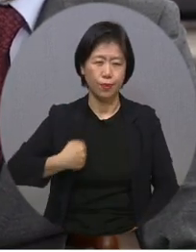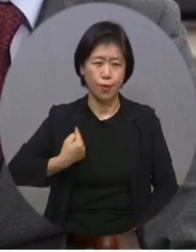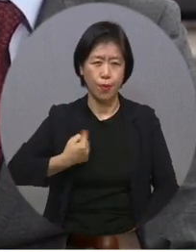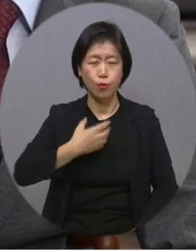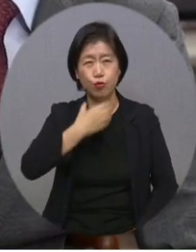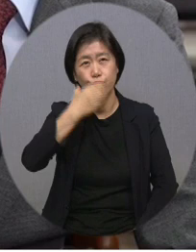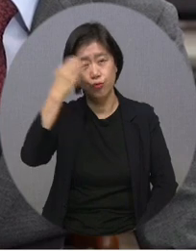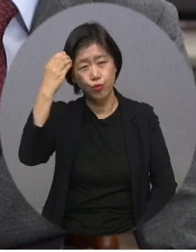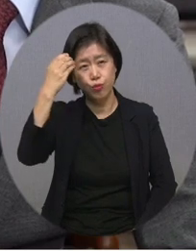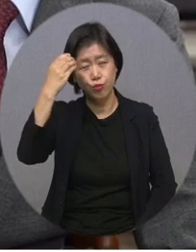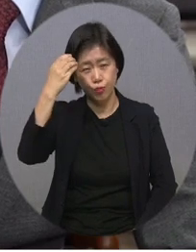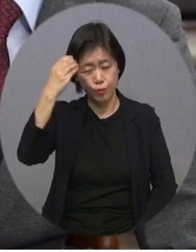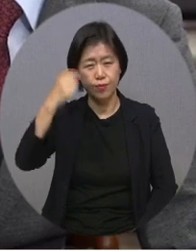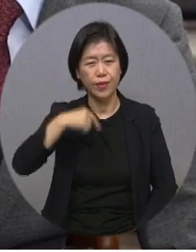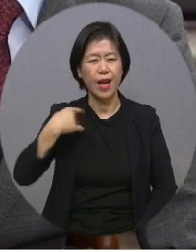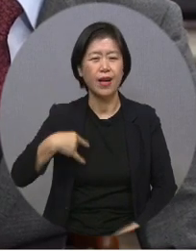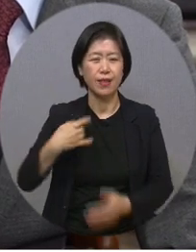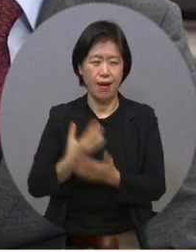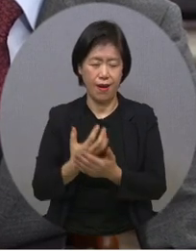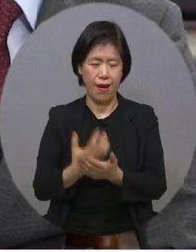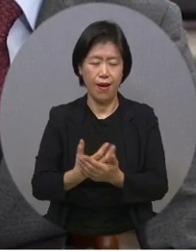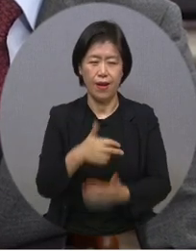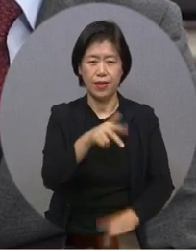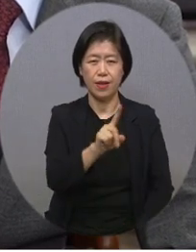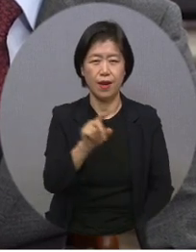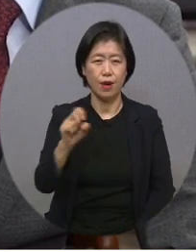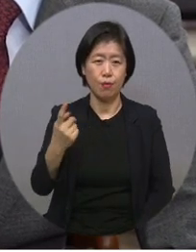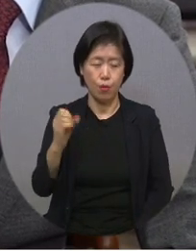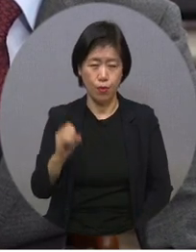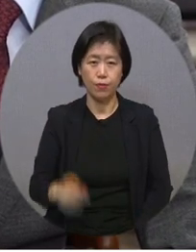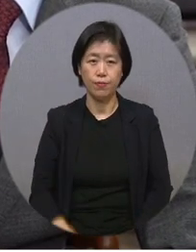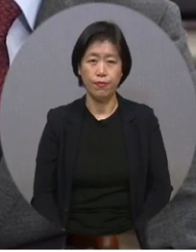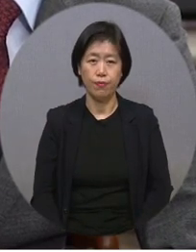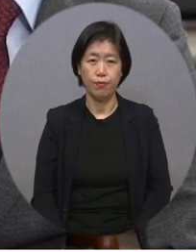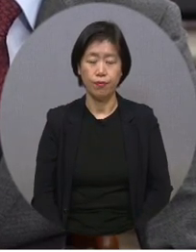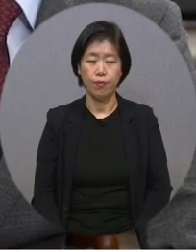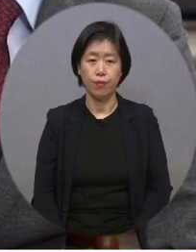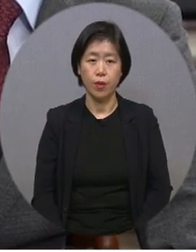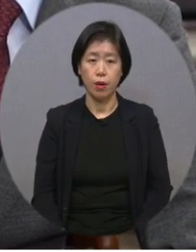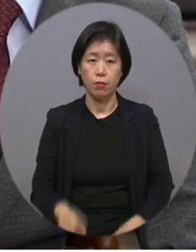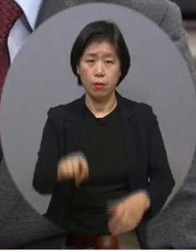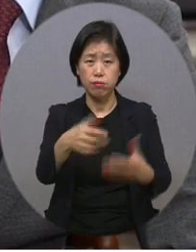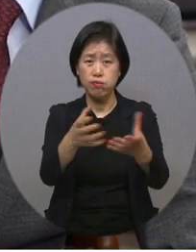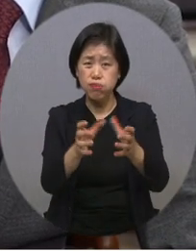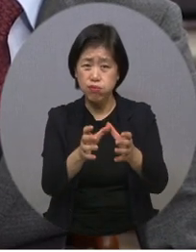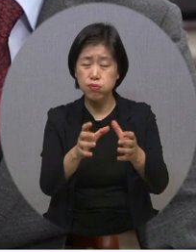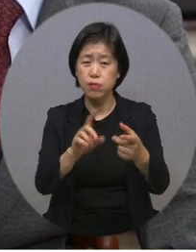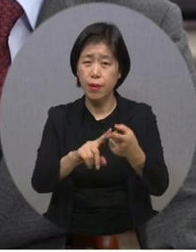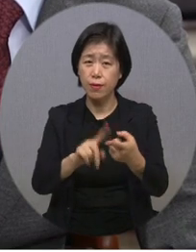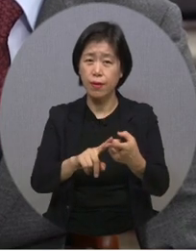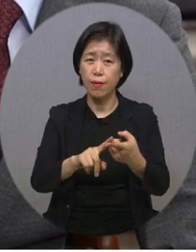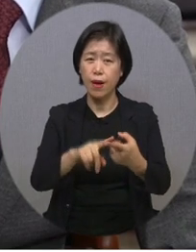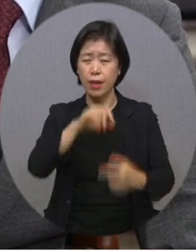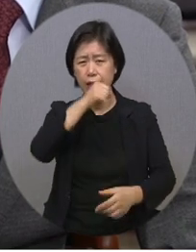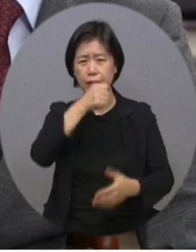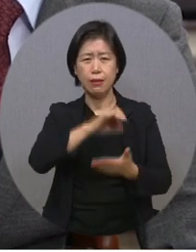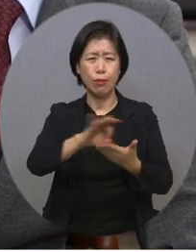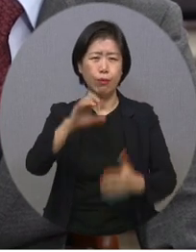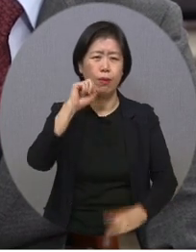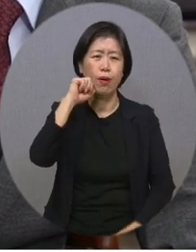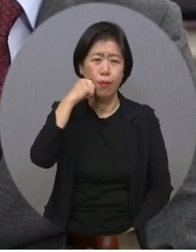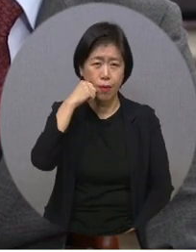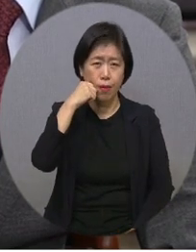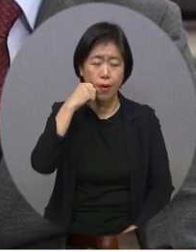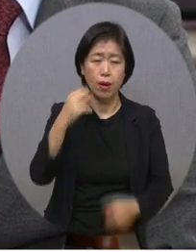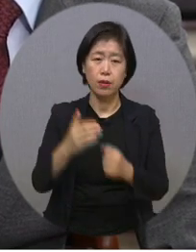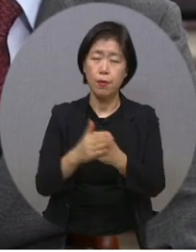만들었는데, 근데 사실 예산의 한계가 있기 때문에 거의 시설들, 거기에 대한 합당한 시설들을 못 하잖아요. 그래서 제가